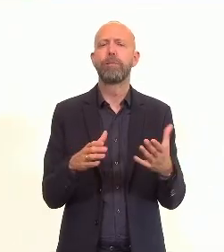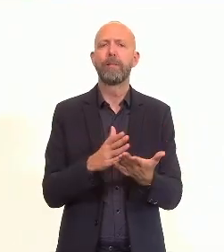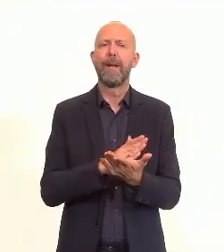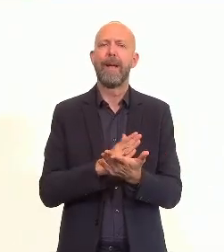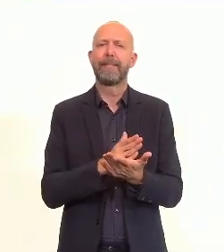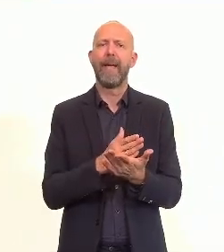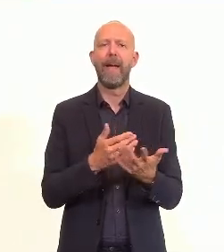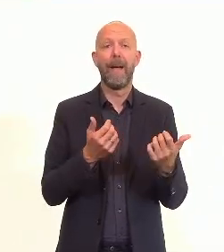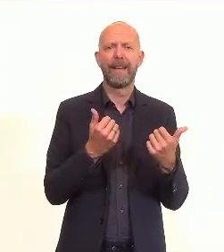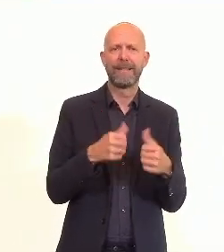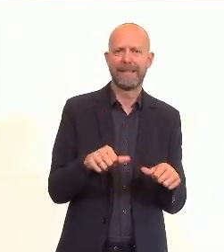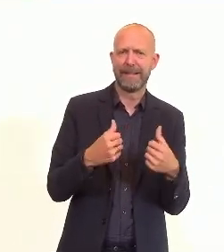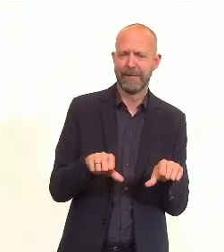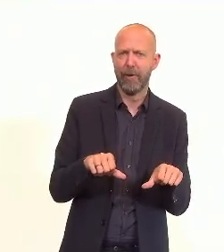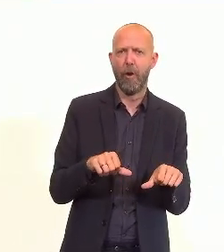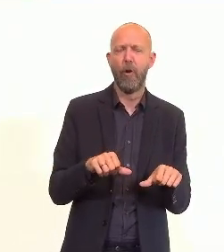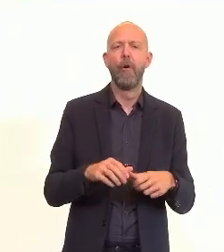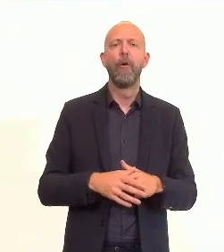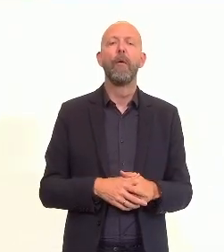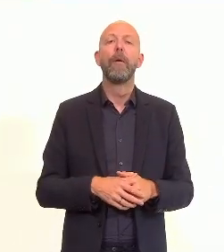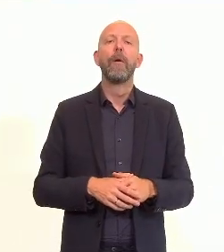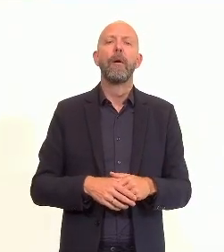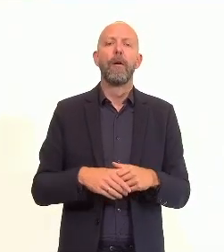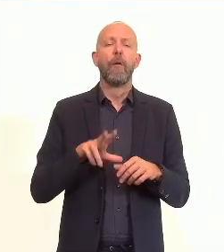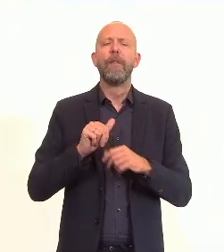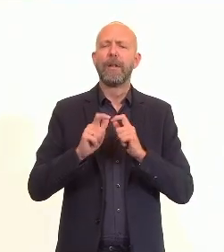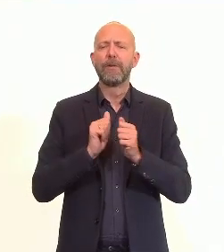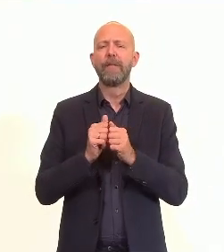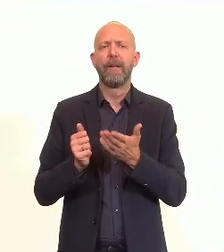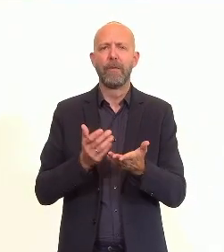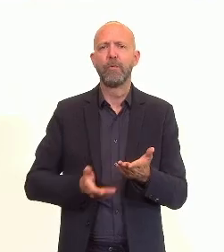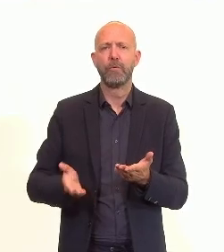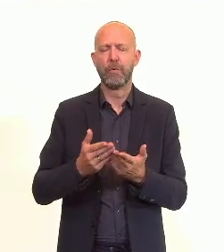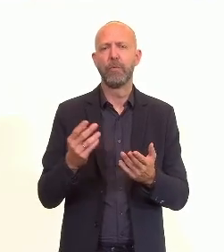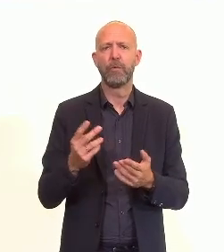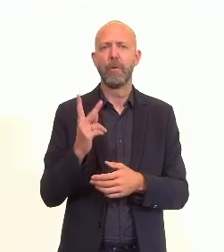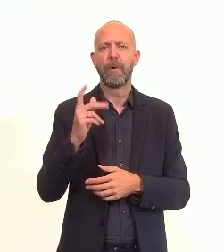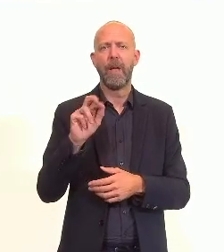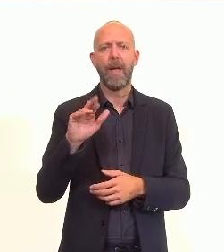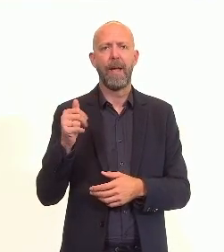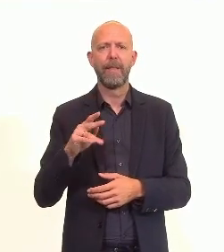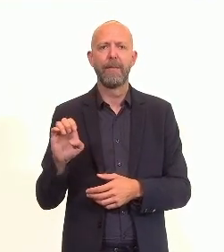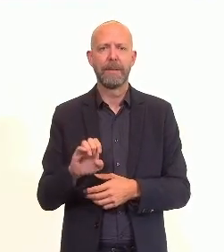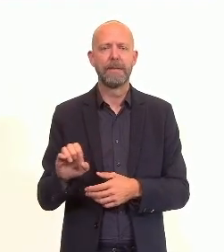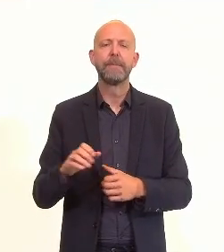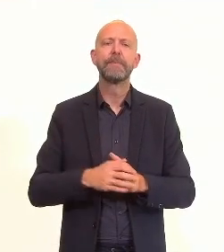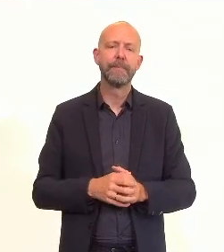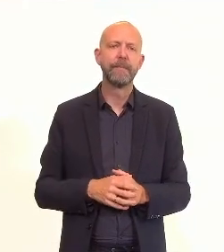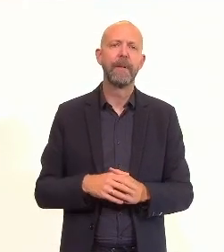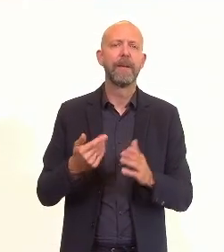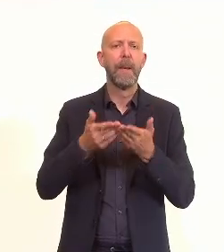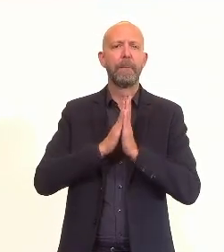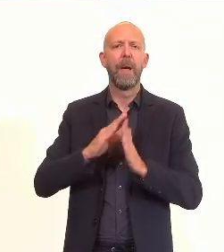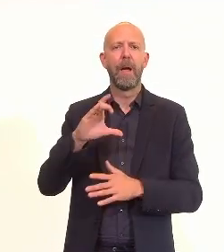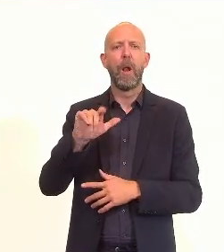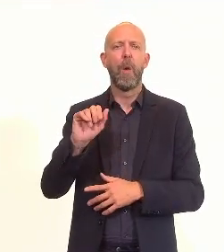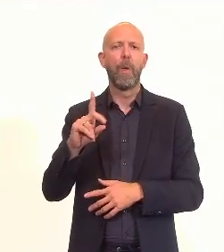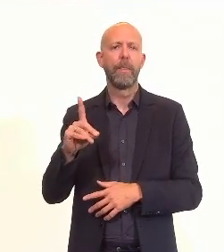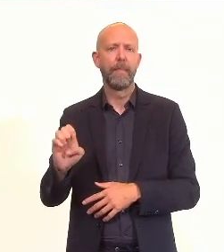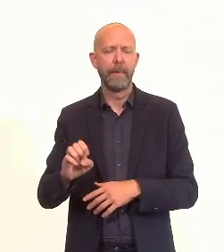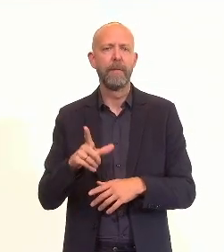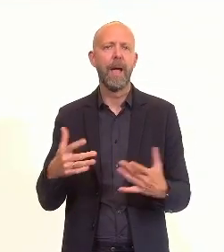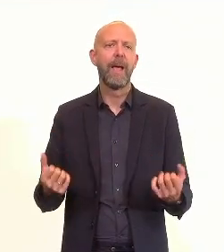inter-résident au niveau de la filière et du territoire. On va en parler avec vous, Karine Lenné, animatrice de l'EHPAD Sainte-Bernadette, et Marie-Claude Miserou-Huard, animatrice